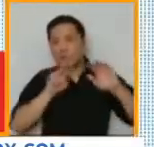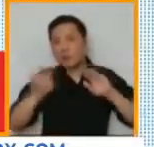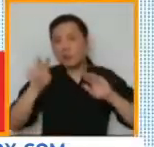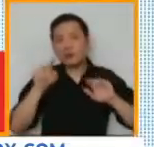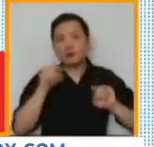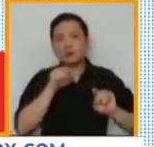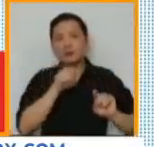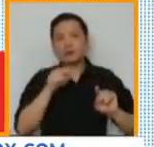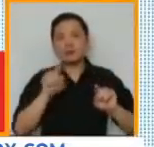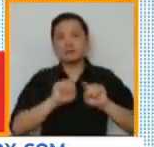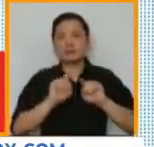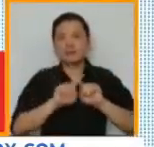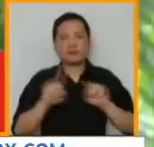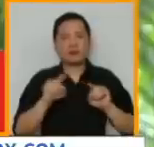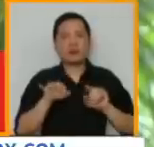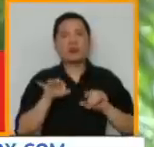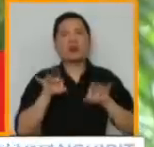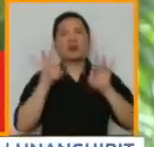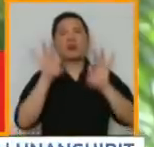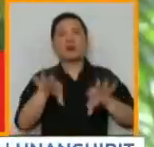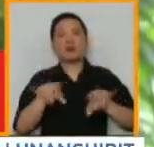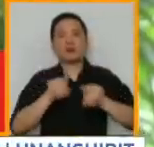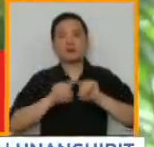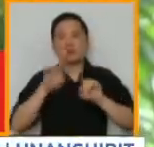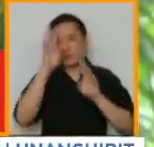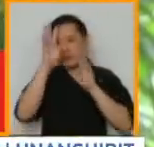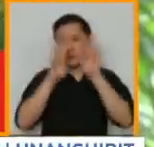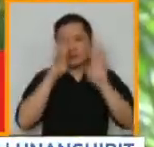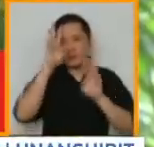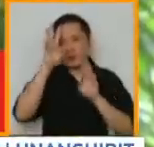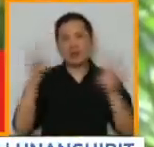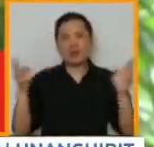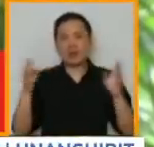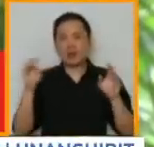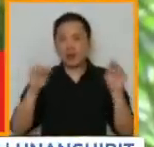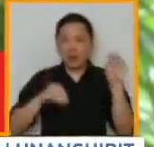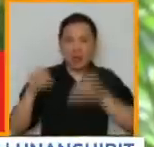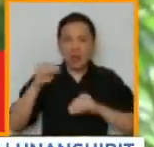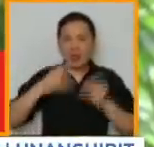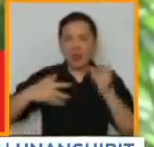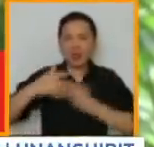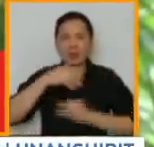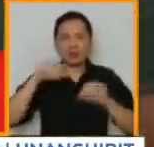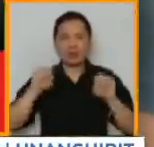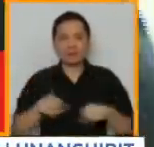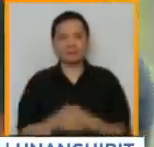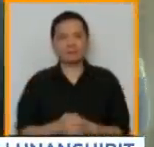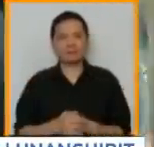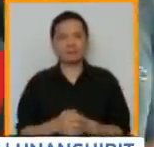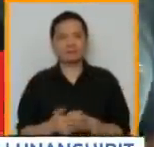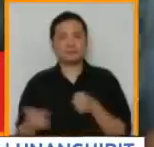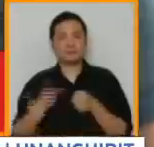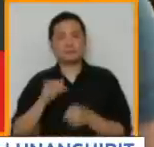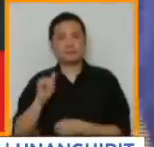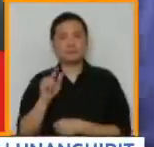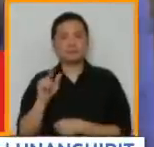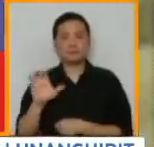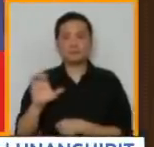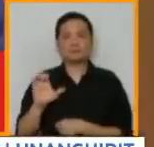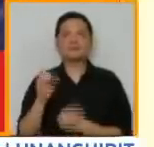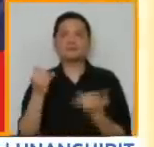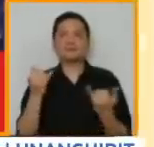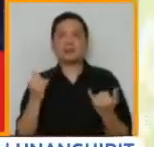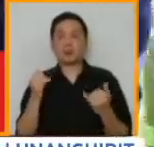of GMA. Balik television na nga ang premiadong aktor na si John Lloyd Cruz para sa isang aabangang